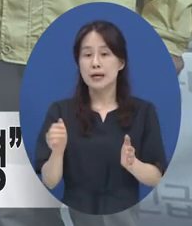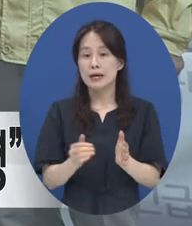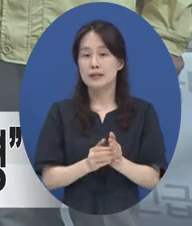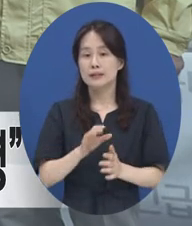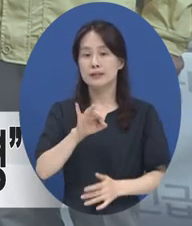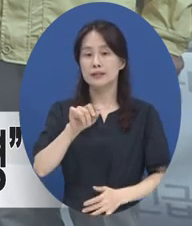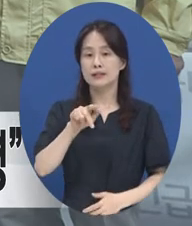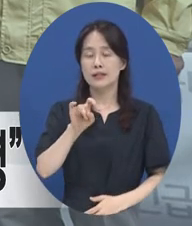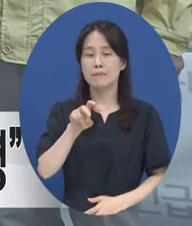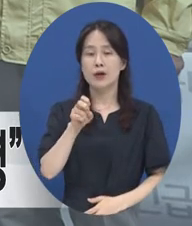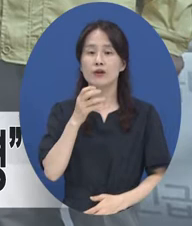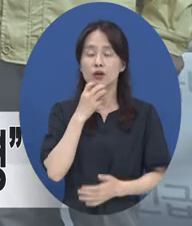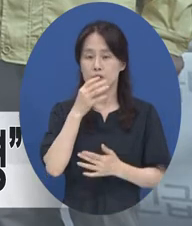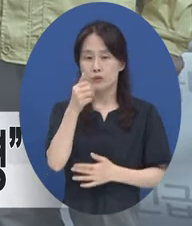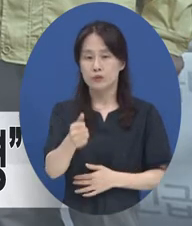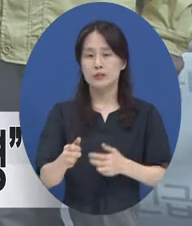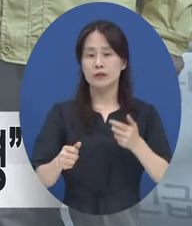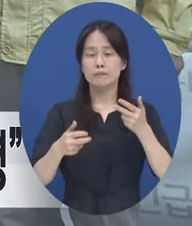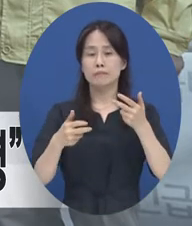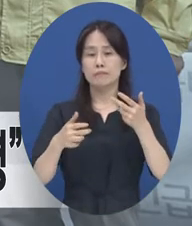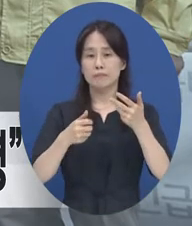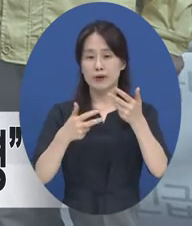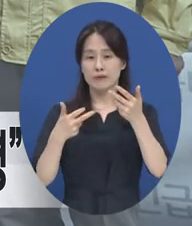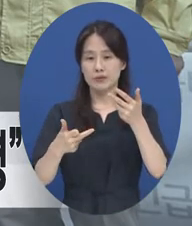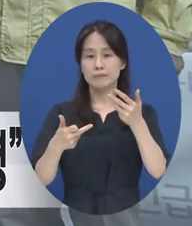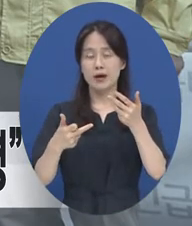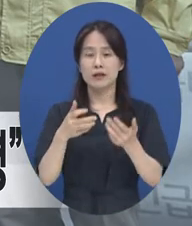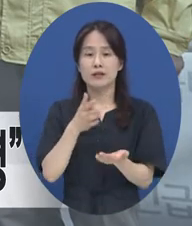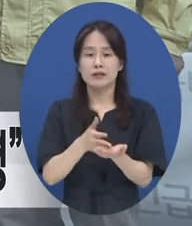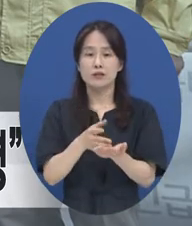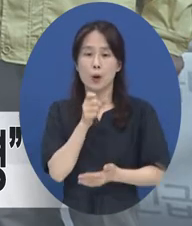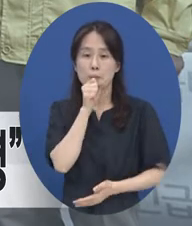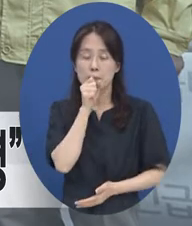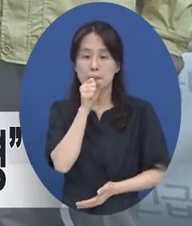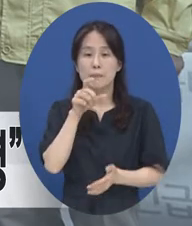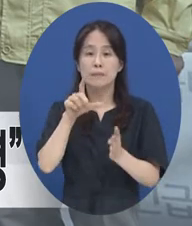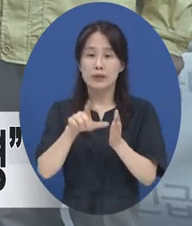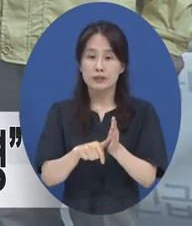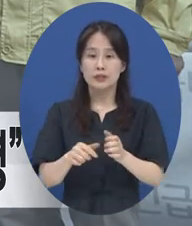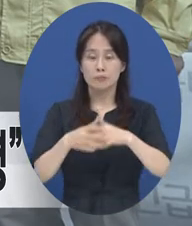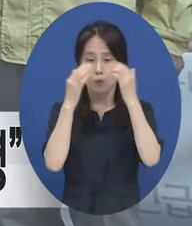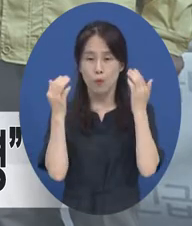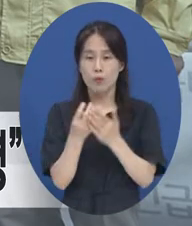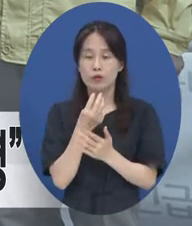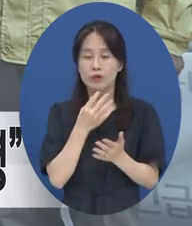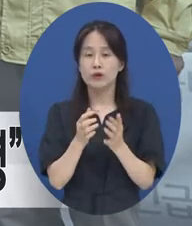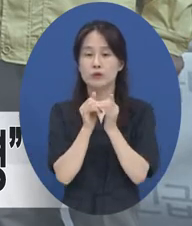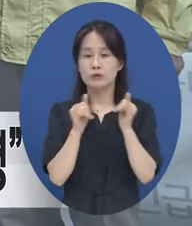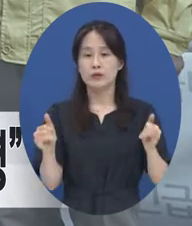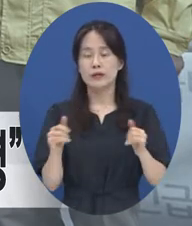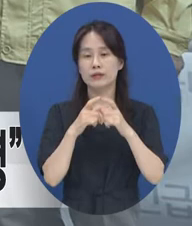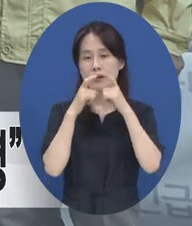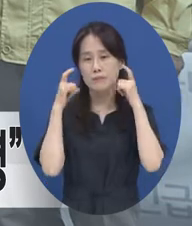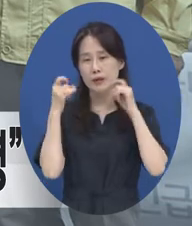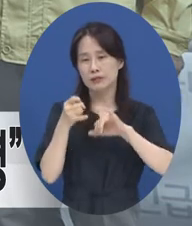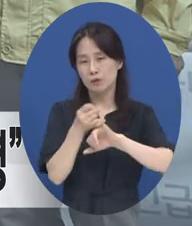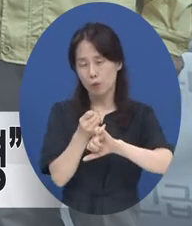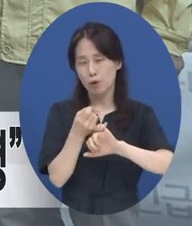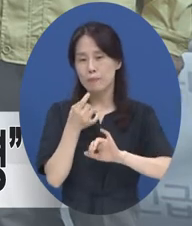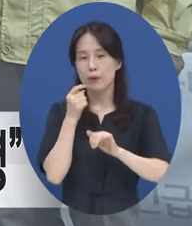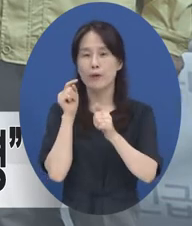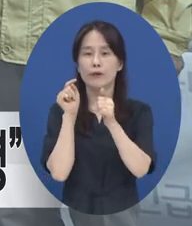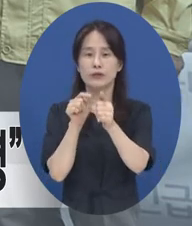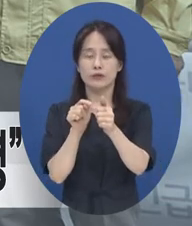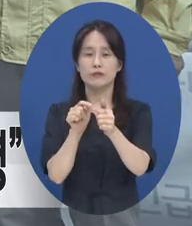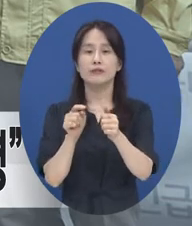이재명 경기도지사는 지난 18일 공동 기자회견에서 모든 경기도민에게 마스크 착용 의무화 행정명령을